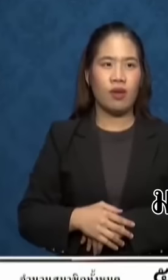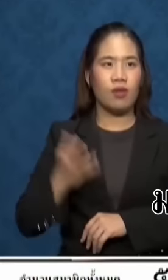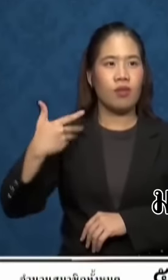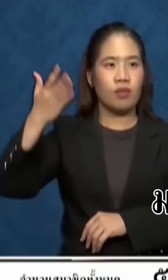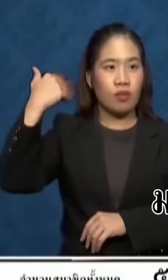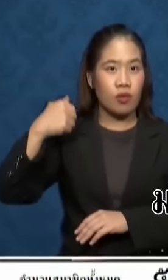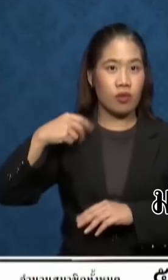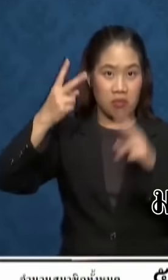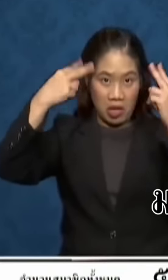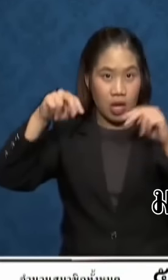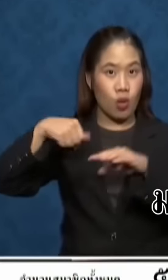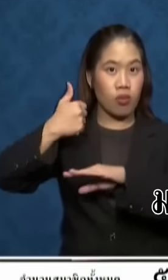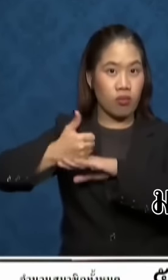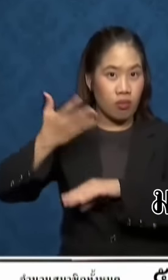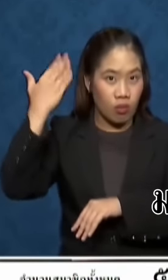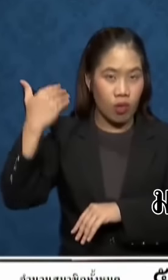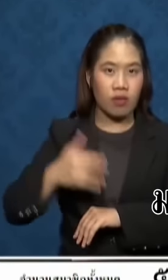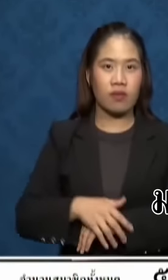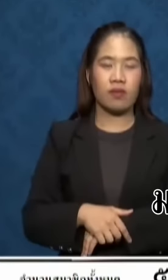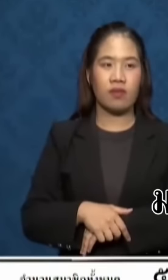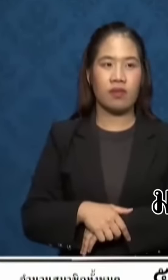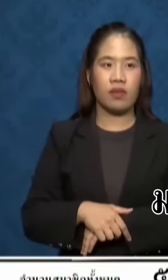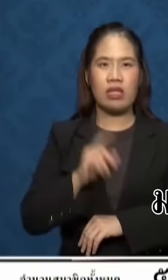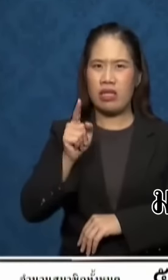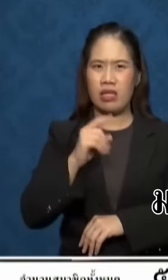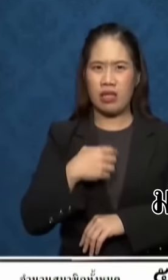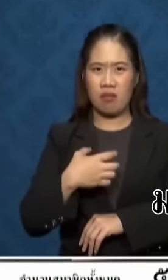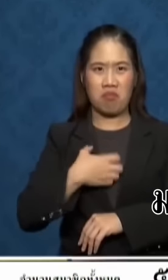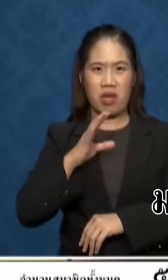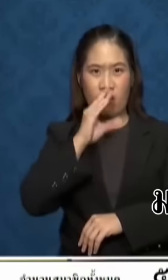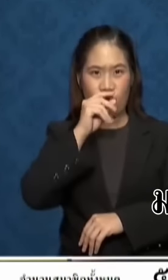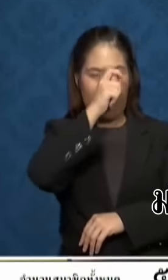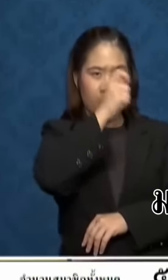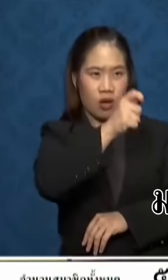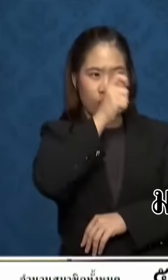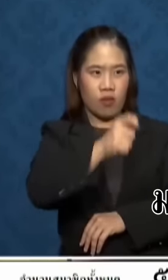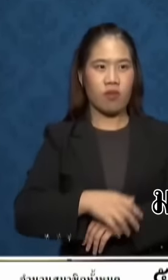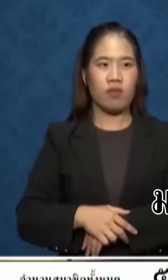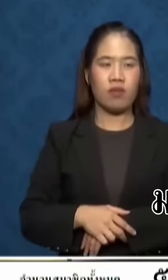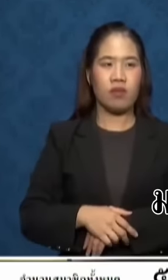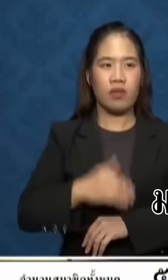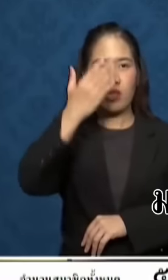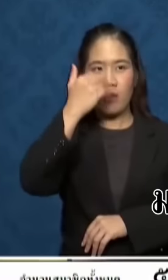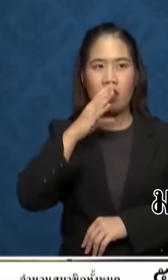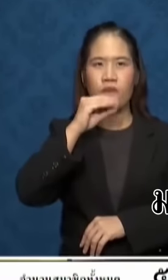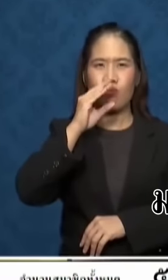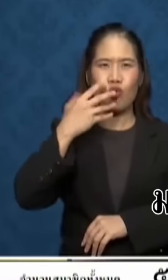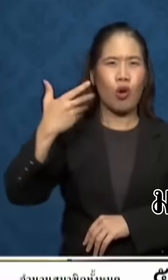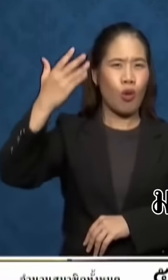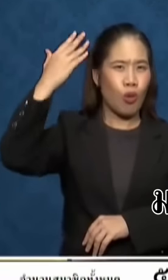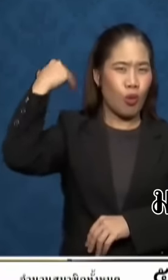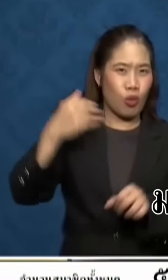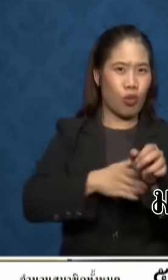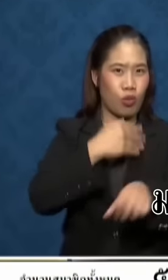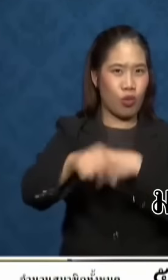เศกนะครับจริๆ นอยากพูดความโบได้ธรรม น่ะ ประมะ แบบเสียงตกร่ FT มาเกืบ proud ท 20